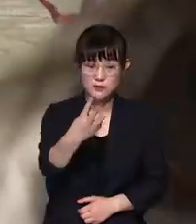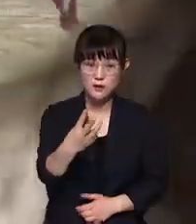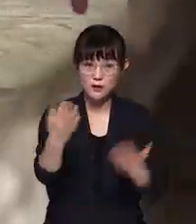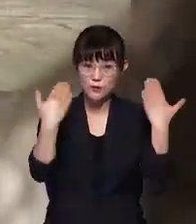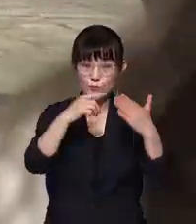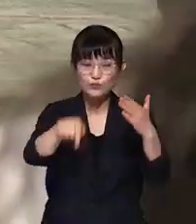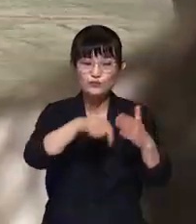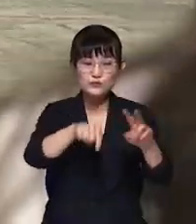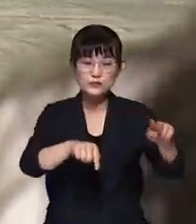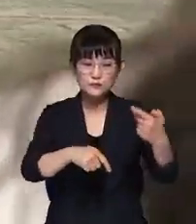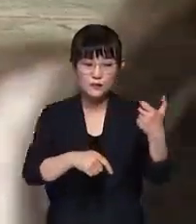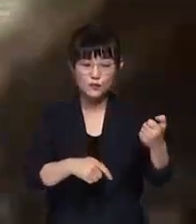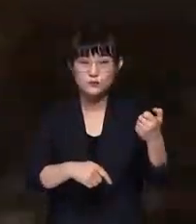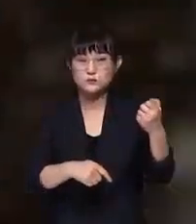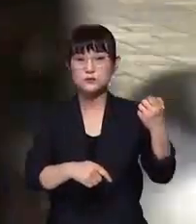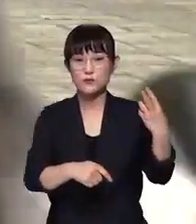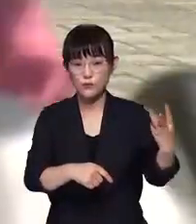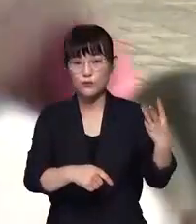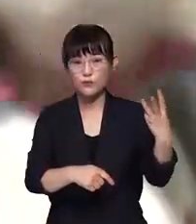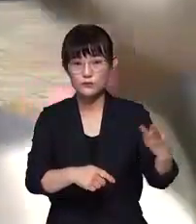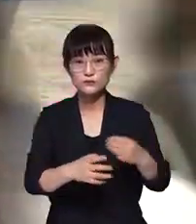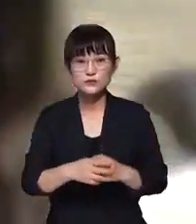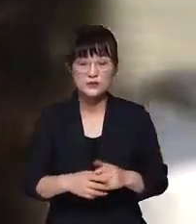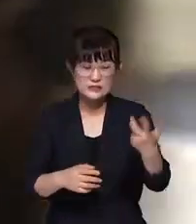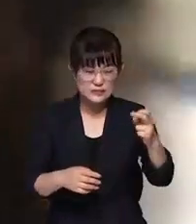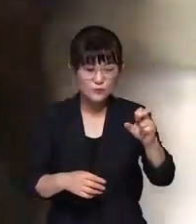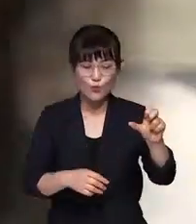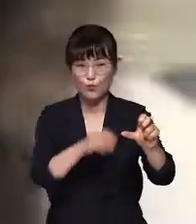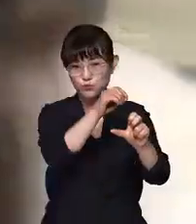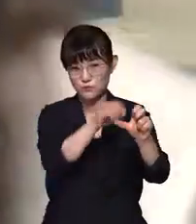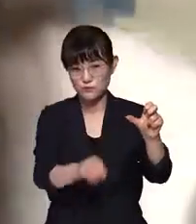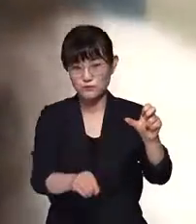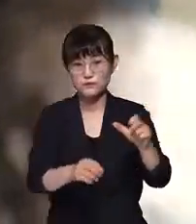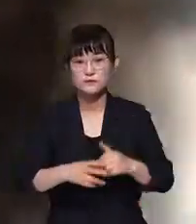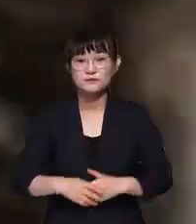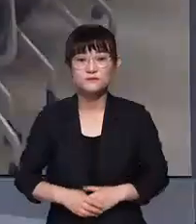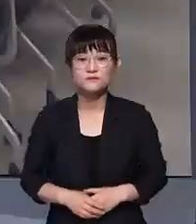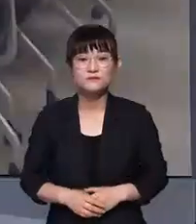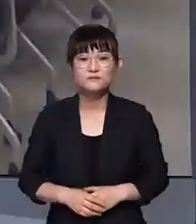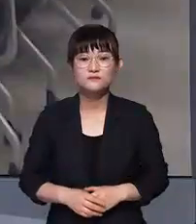중 215곳으로 25%를 기록했습니다.